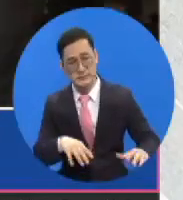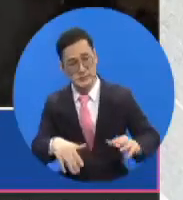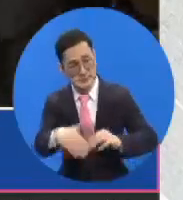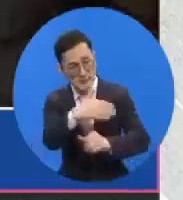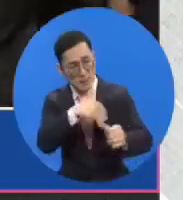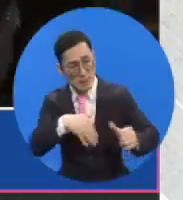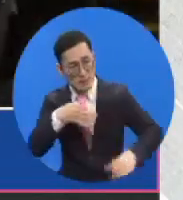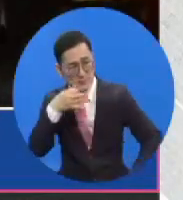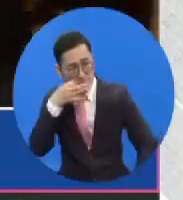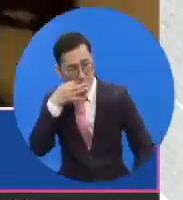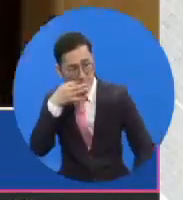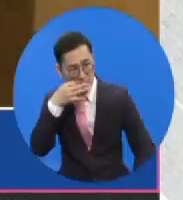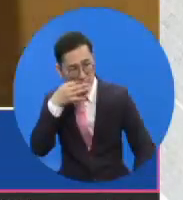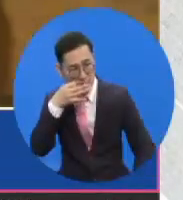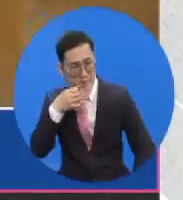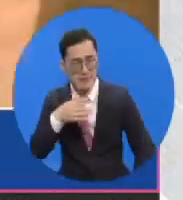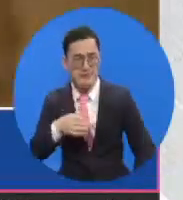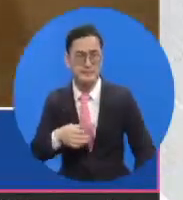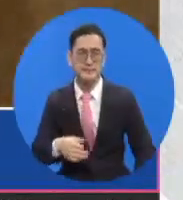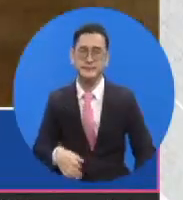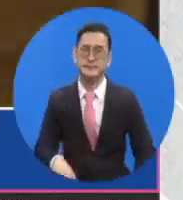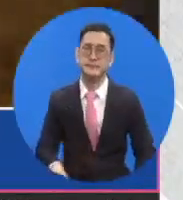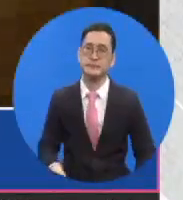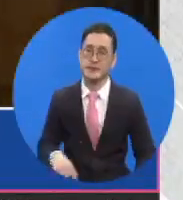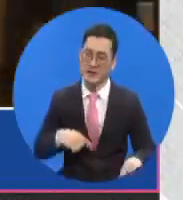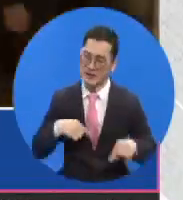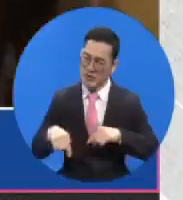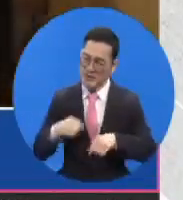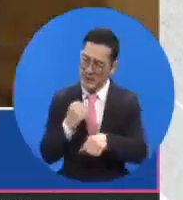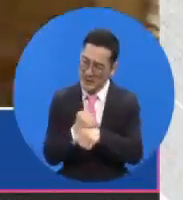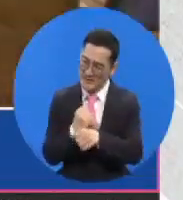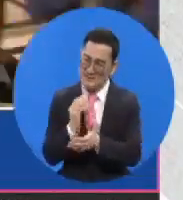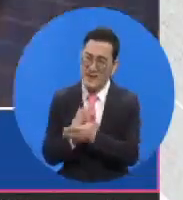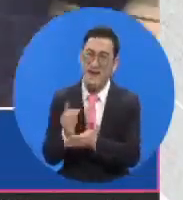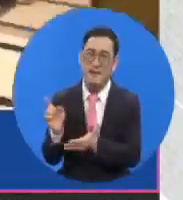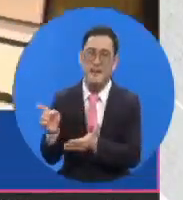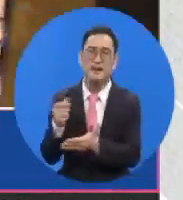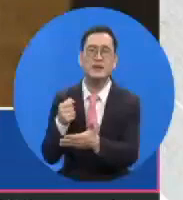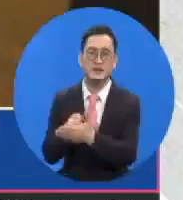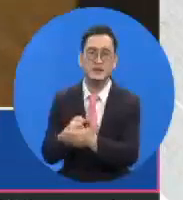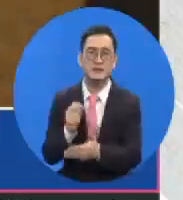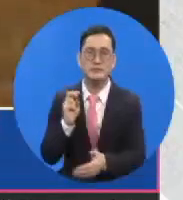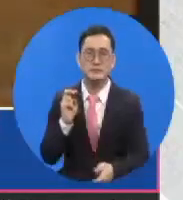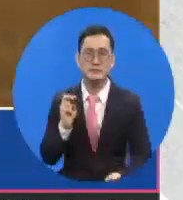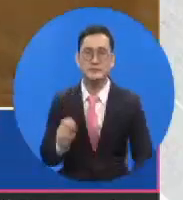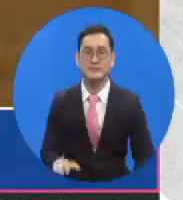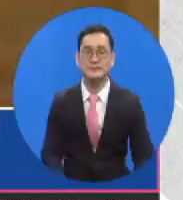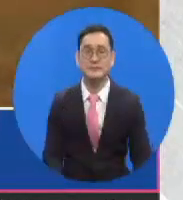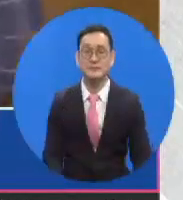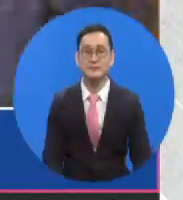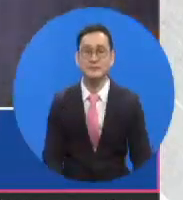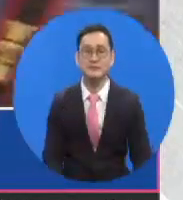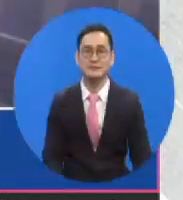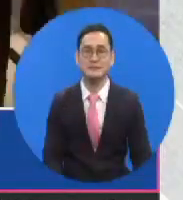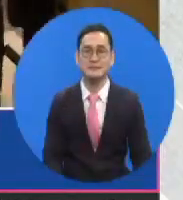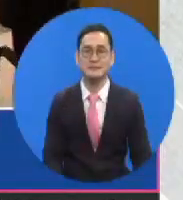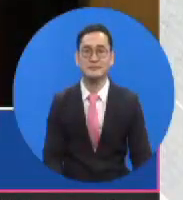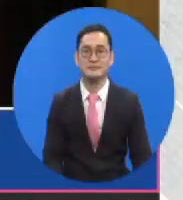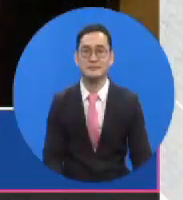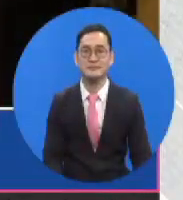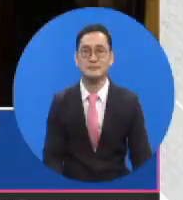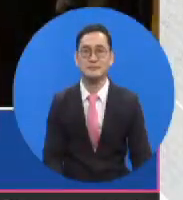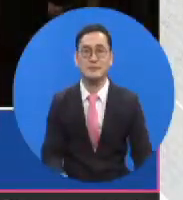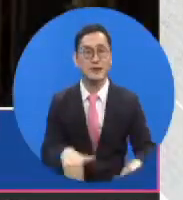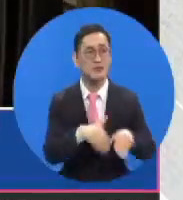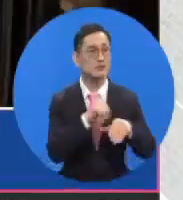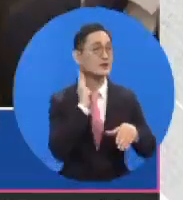여러 가지 상황들을 지켜보지 않을까 싶습니다. 그렇군요. 전적으로 윤석열 총장이 정치를 하고 말고에 대한 여부는 문재인 정부가